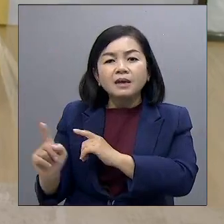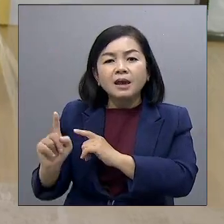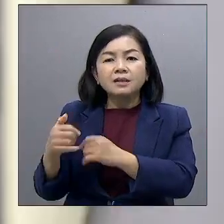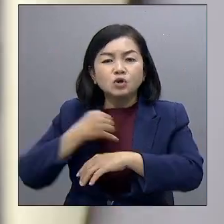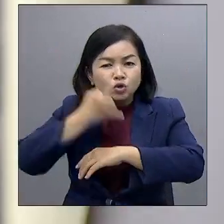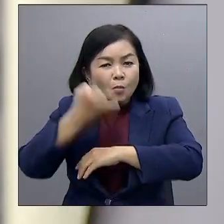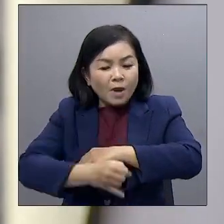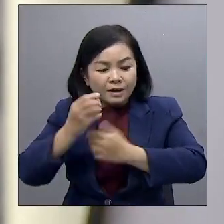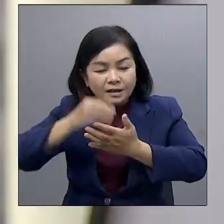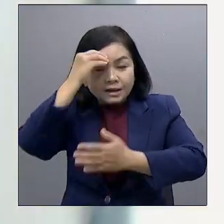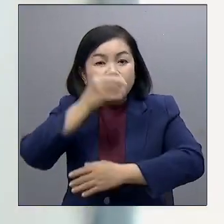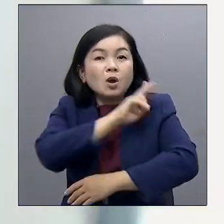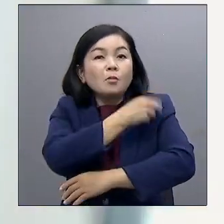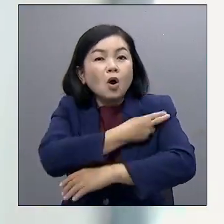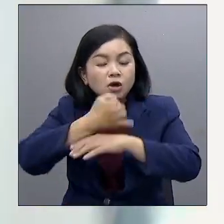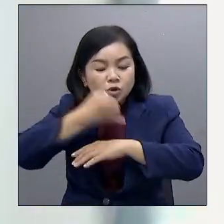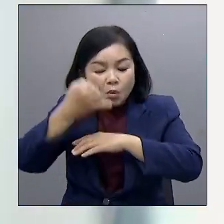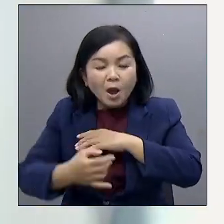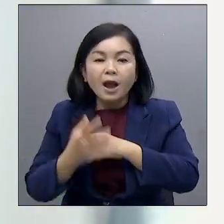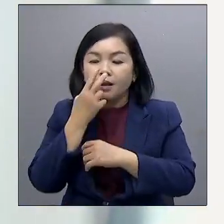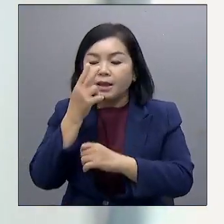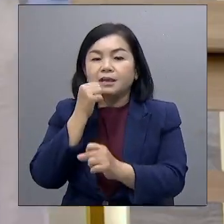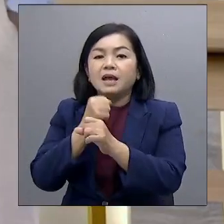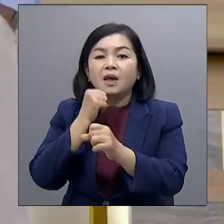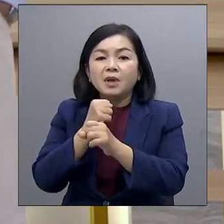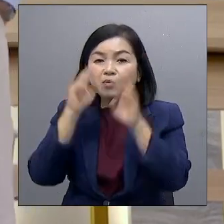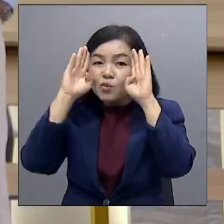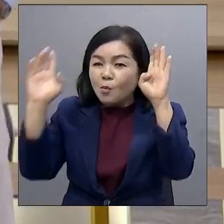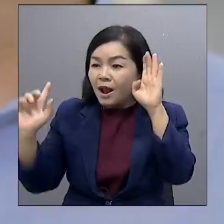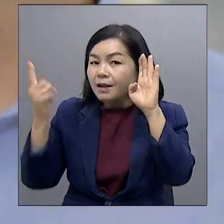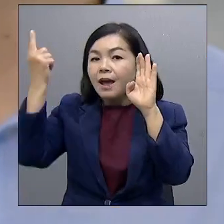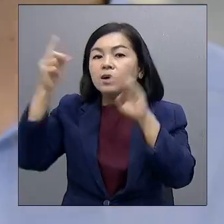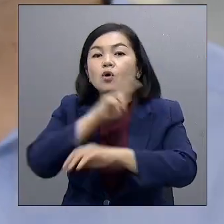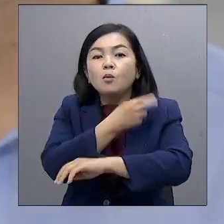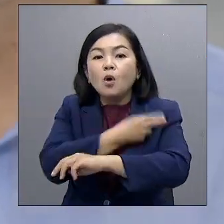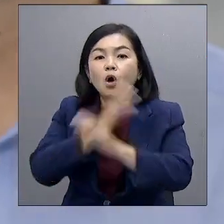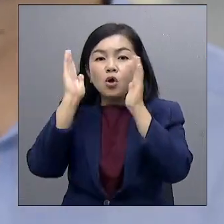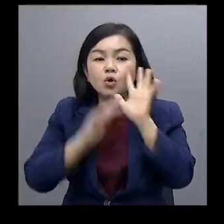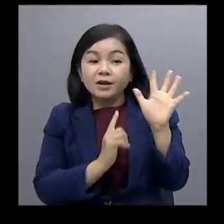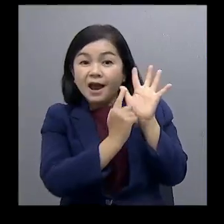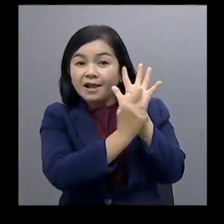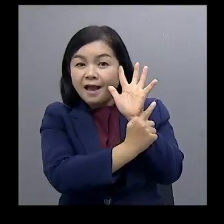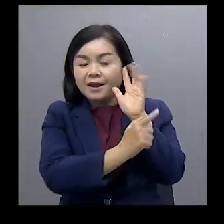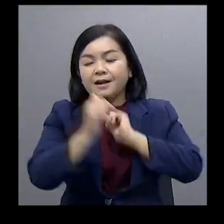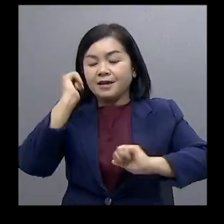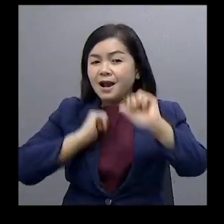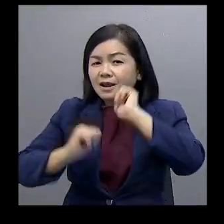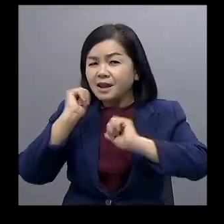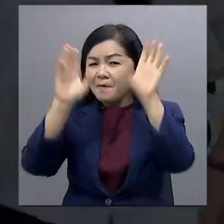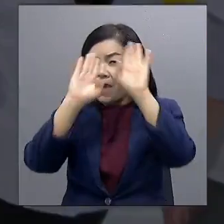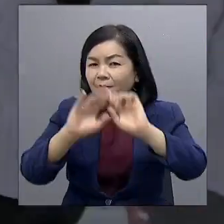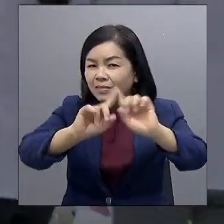ใหม่เข้ามาถึงให้เห็นของการทำงานของหมอมือใหม่อะไรอย่างเงี้ยครับซึ่ง 5ตัวละครเนี่ยก็จะบ่งบอกเรื่องราวของ 5